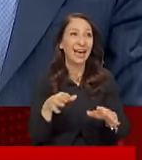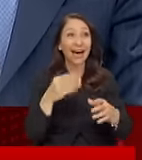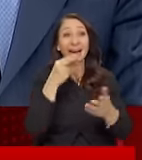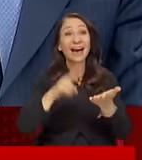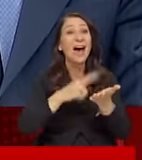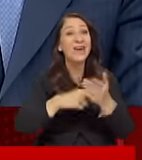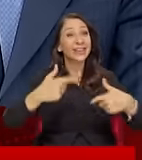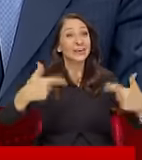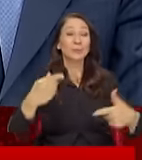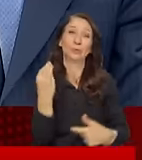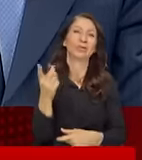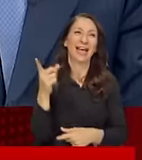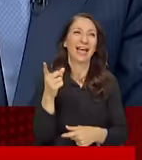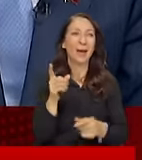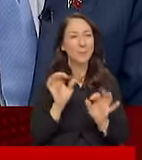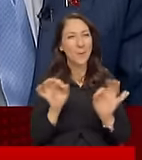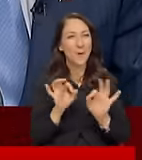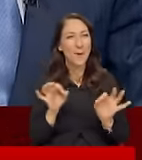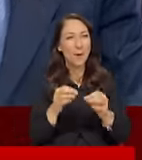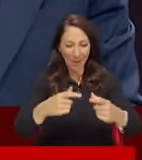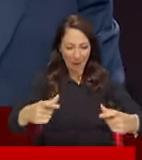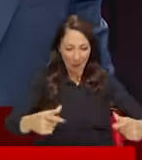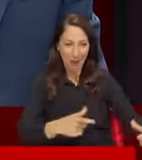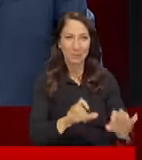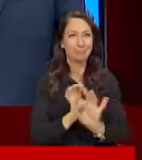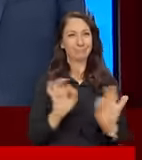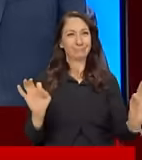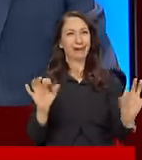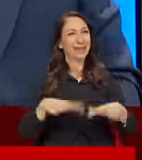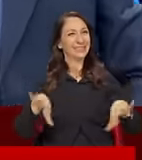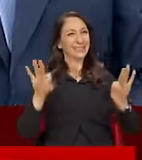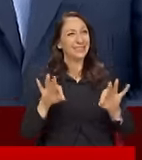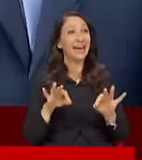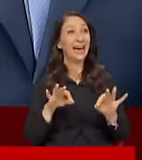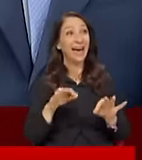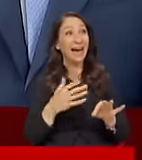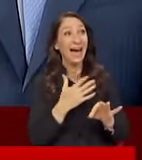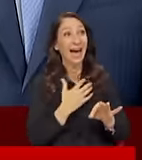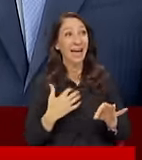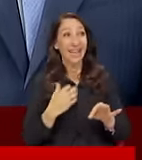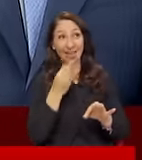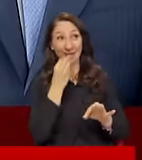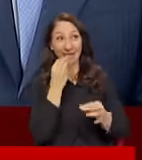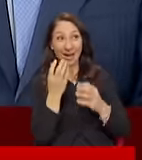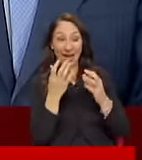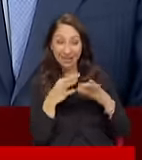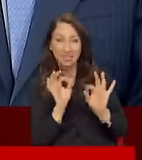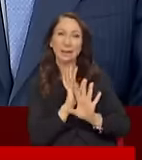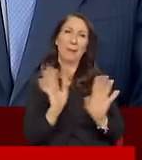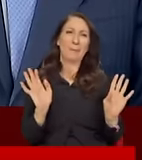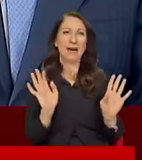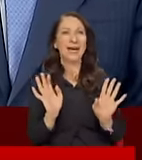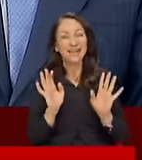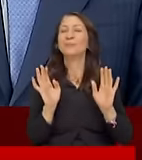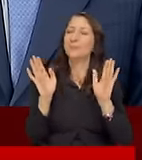hazır zaten. Dolapta hazır var. Onlar çıkartırız masanın üzerine konulduğunda birden hazır hale geliyor. Ana hani yemeği de yapıyorsanız tamam o